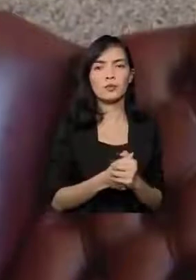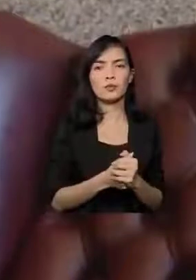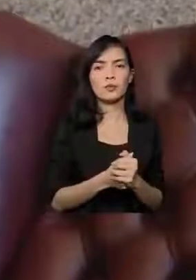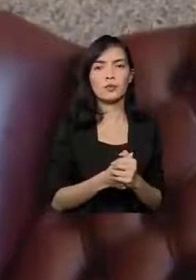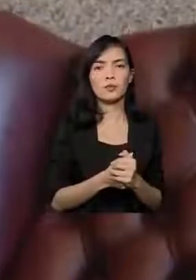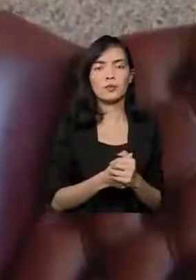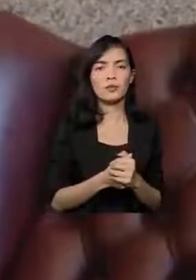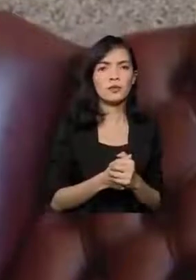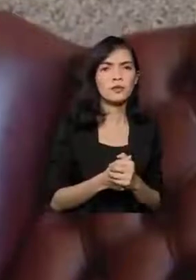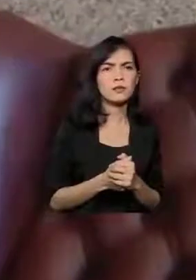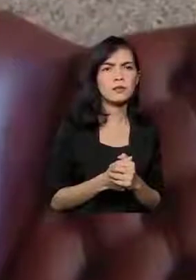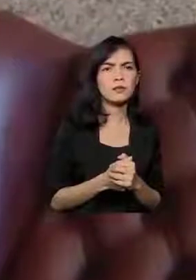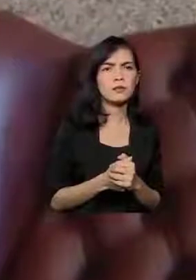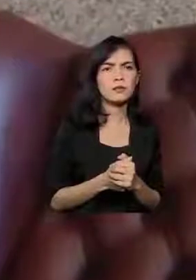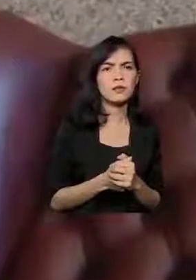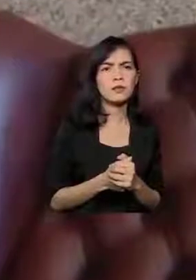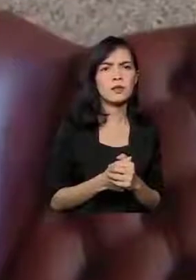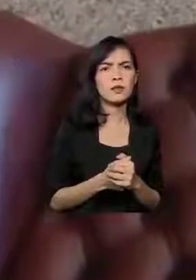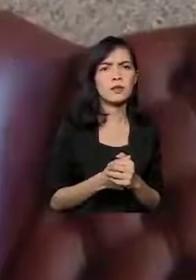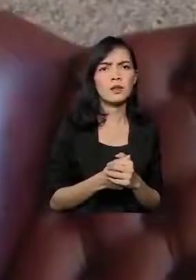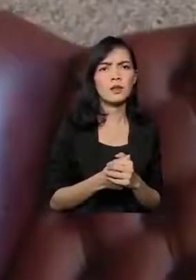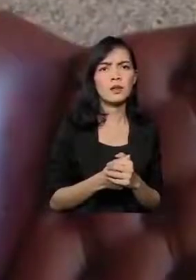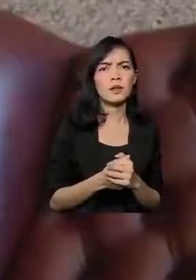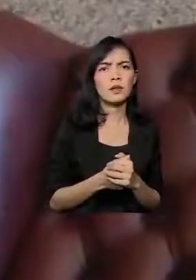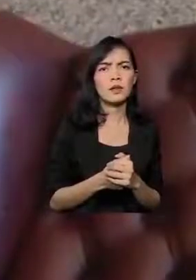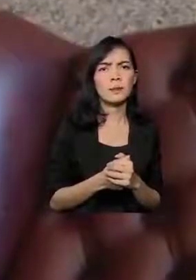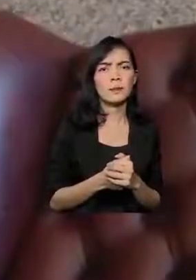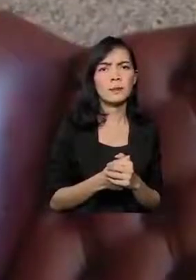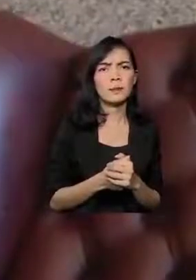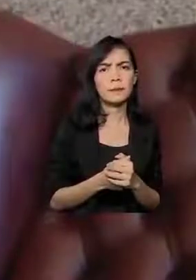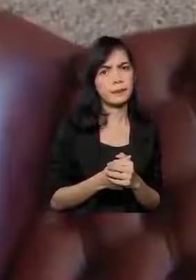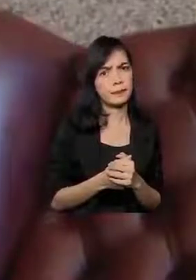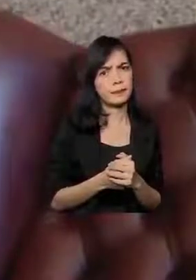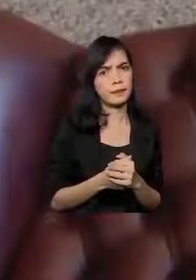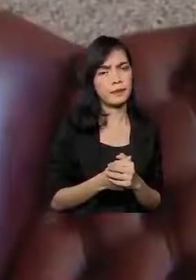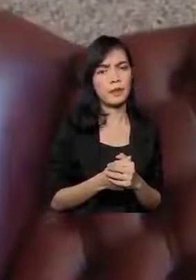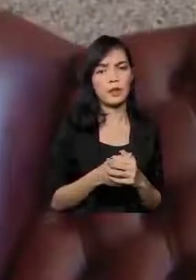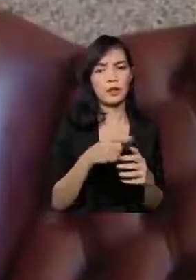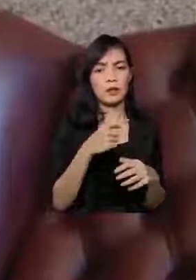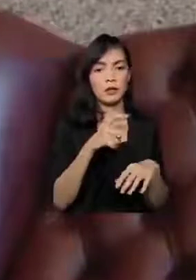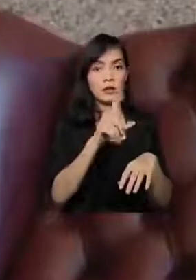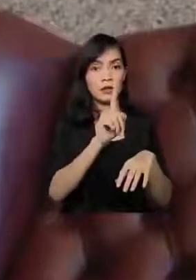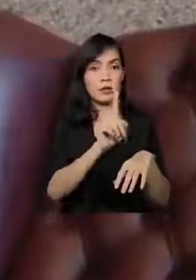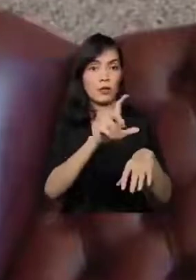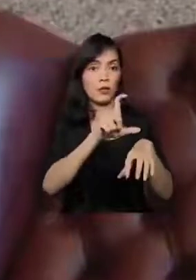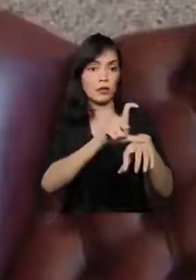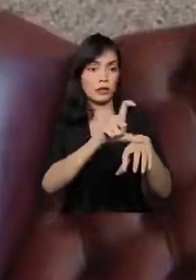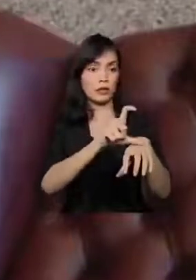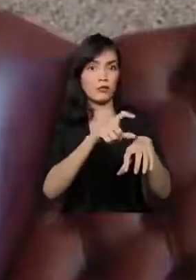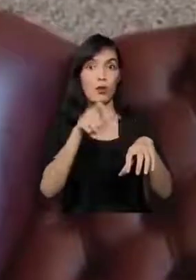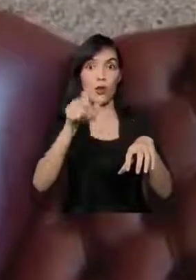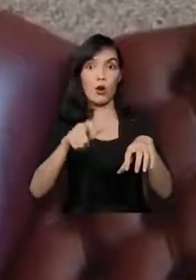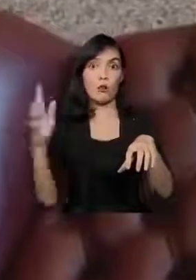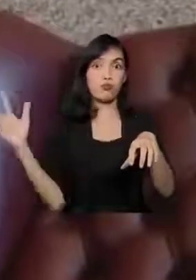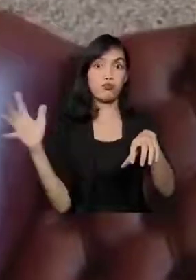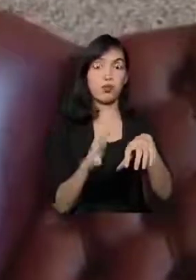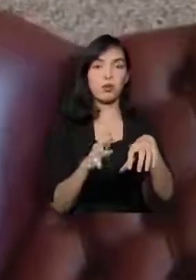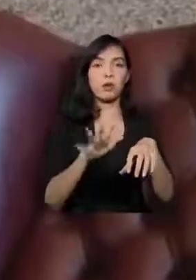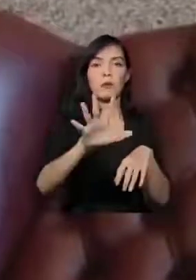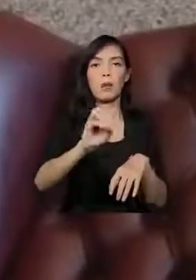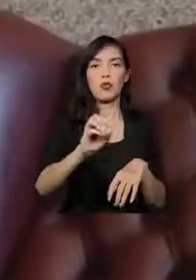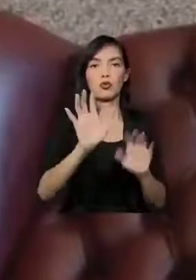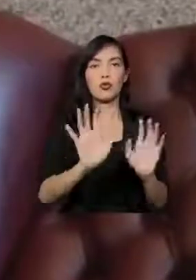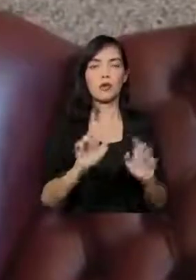dua kali dan maksimal di dalam satu masjid itu hanya 50 orang kalau lebih dari